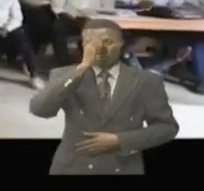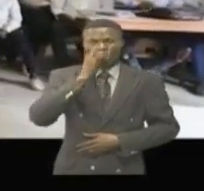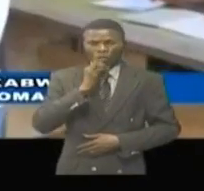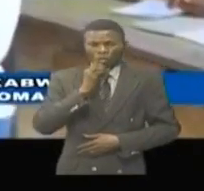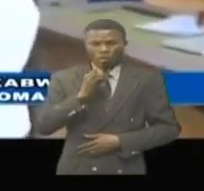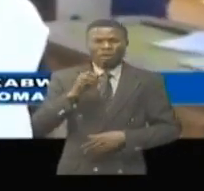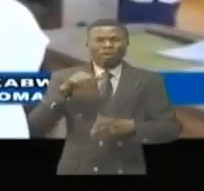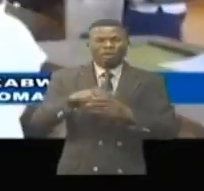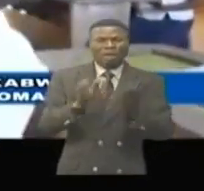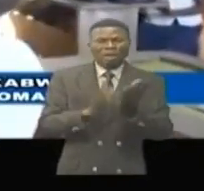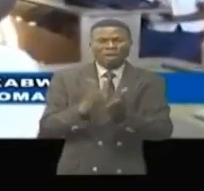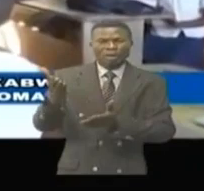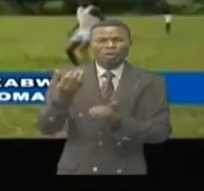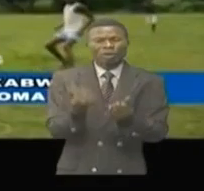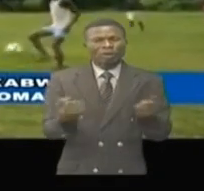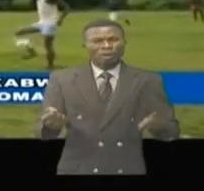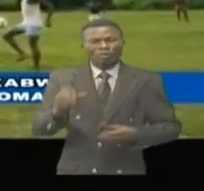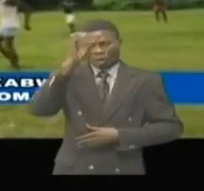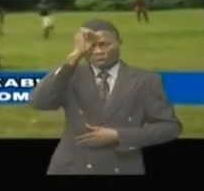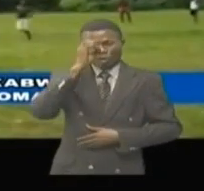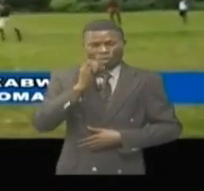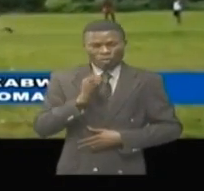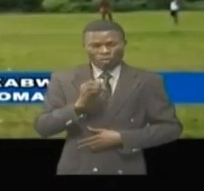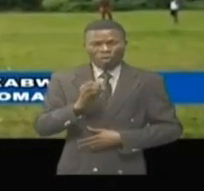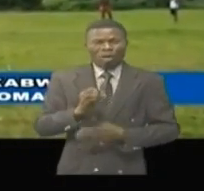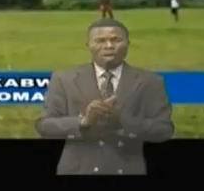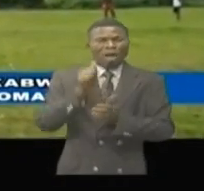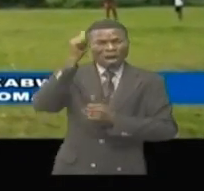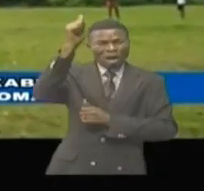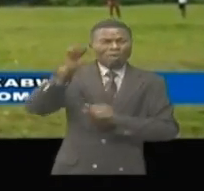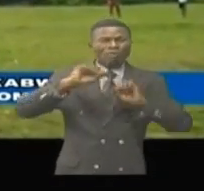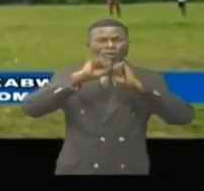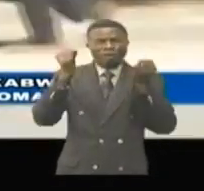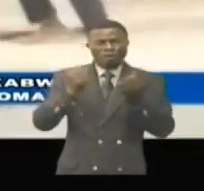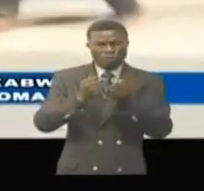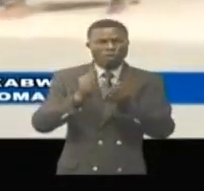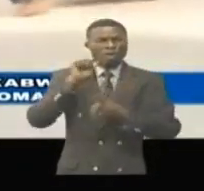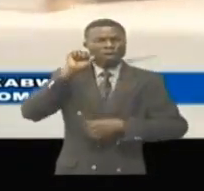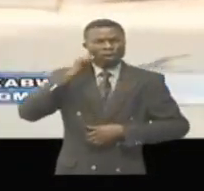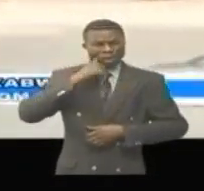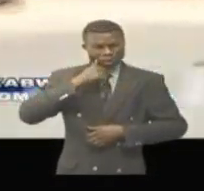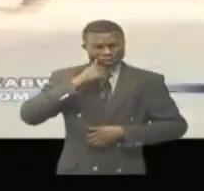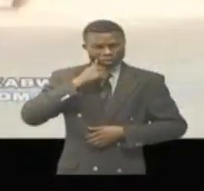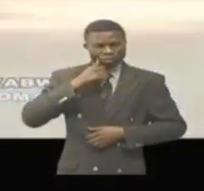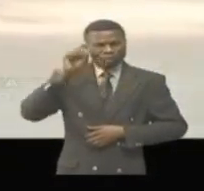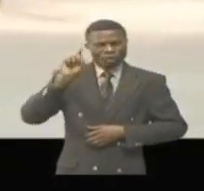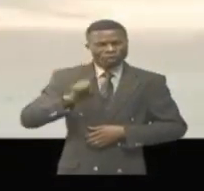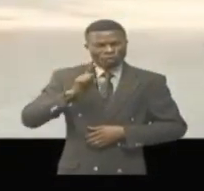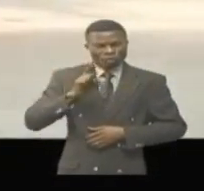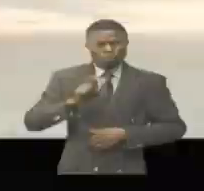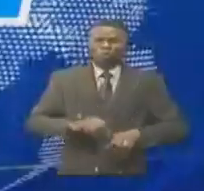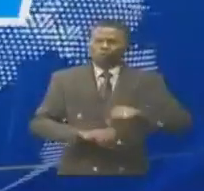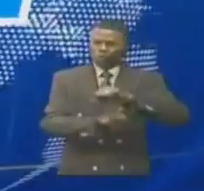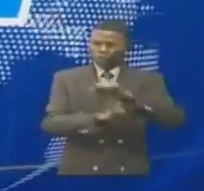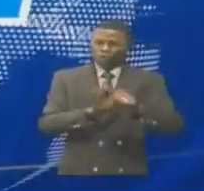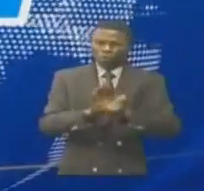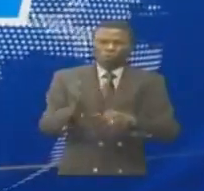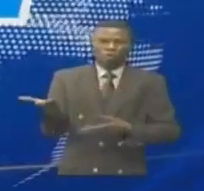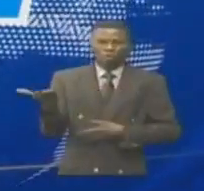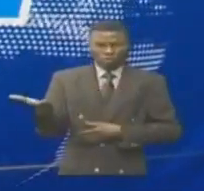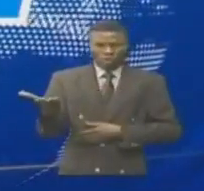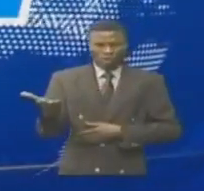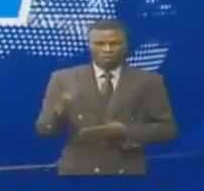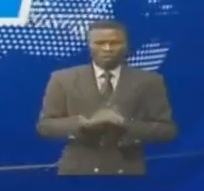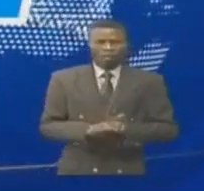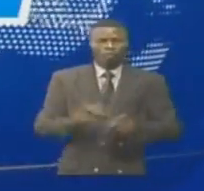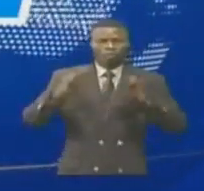place. Ces enfants, à venir de la société de demain, ont besoin de ces mesures d'encadrement. Et les